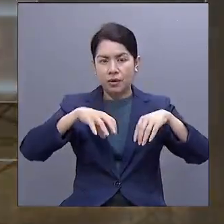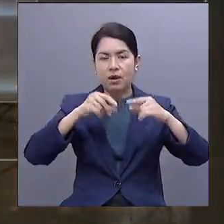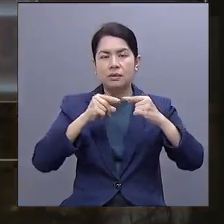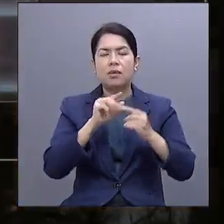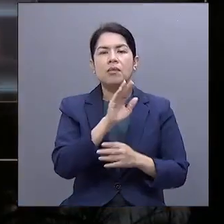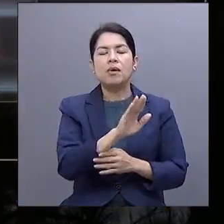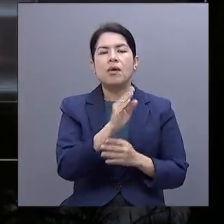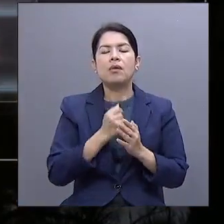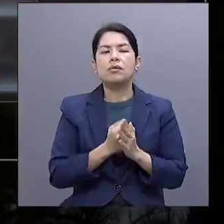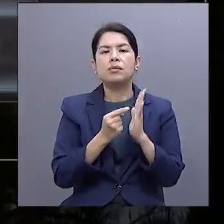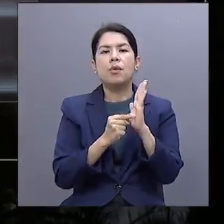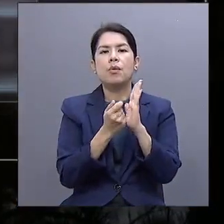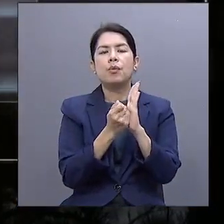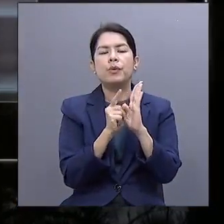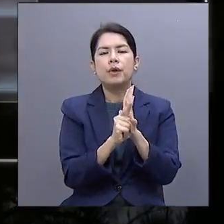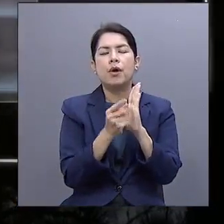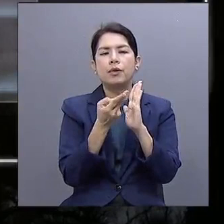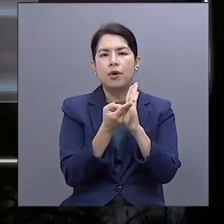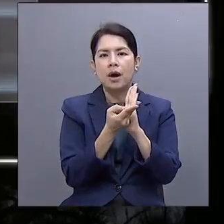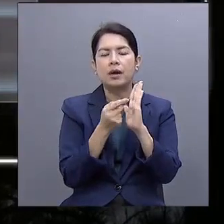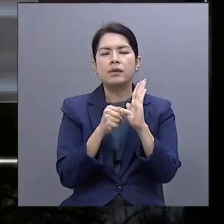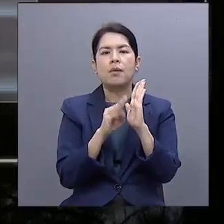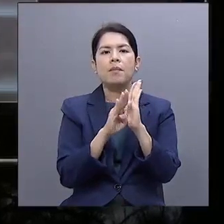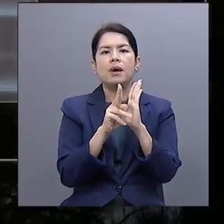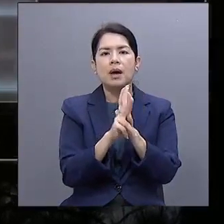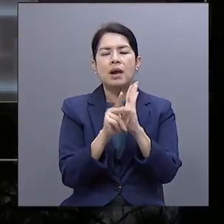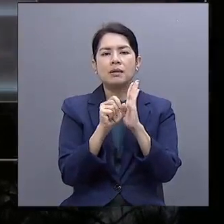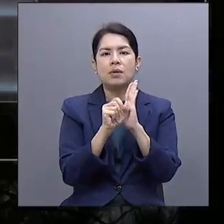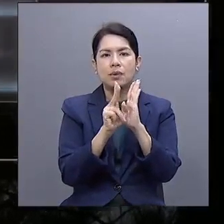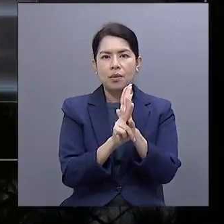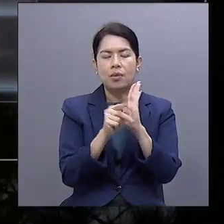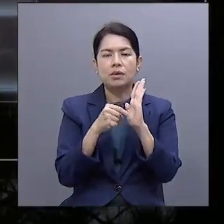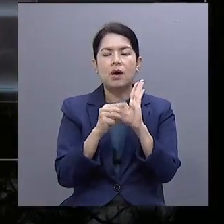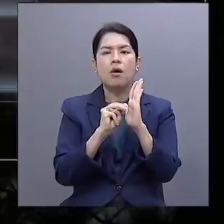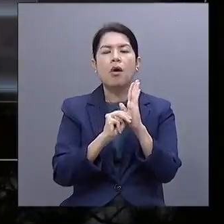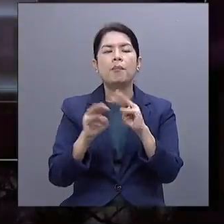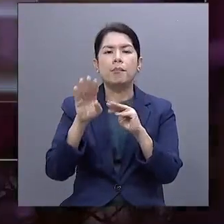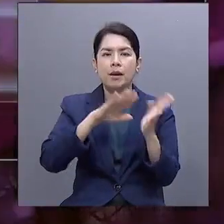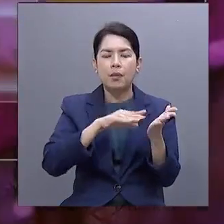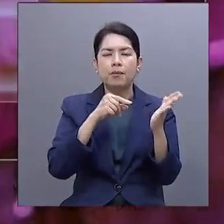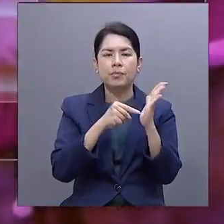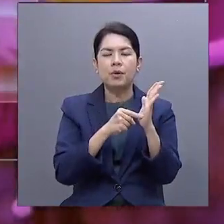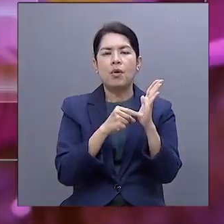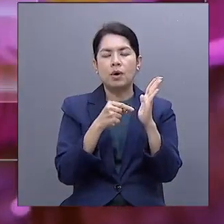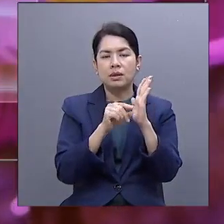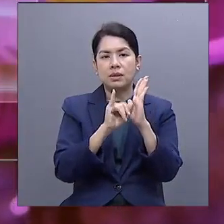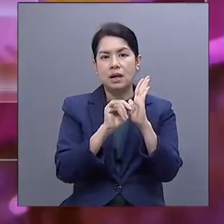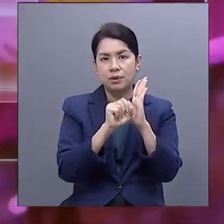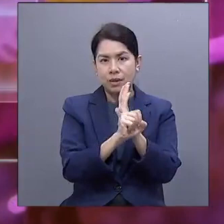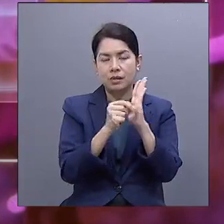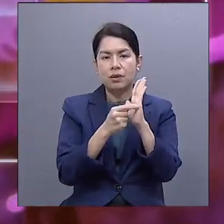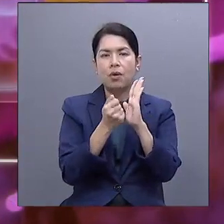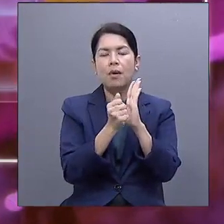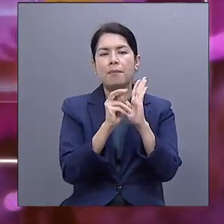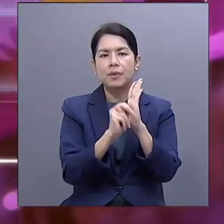ริเวณจังหวัดอุดรธานีหนองคายบึงกาฬสกลนครนครพนมมุกดาหารกาฬสินธุ์ร้อยเอ็ดยโสธรอำนาจเจริญน